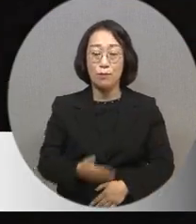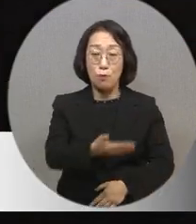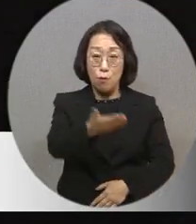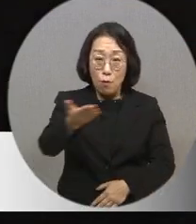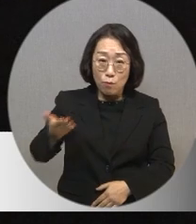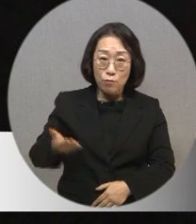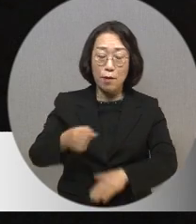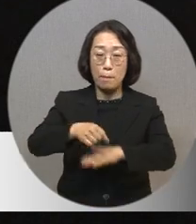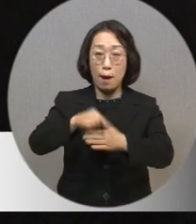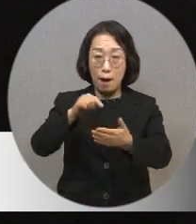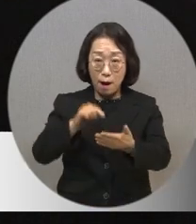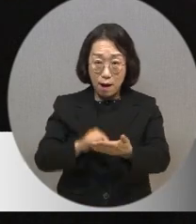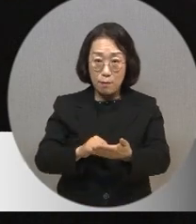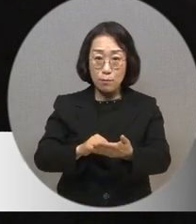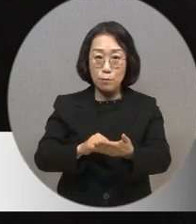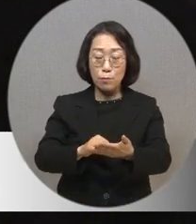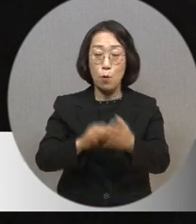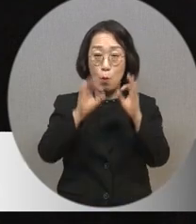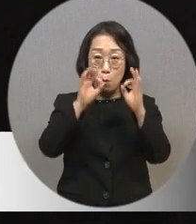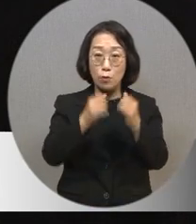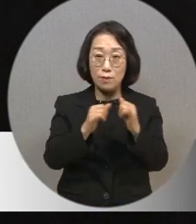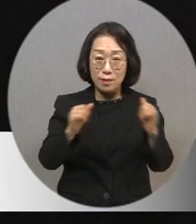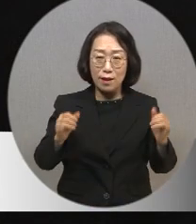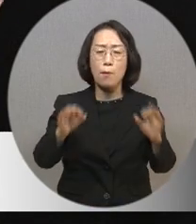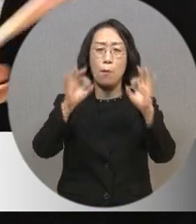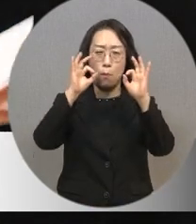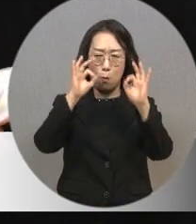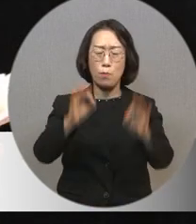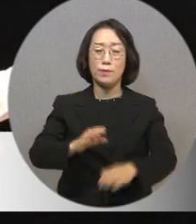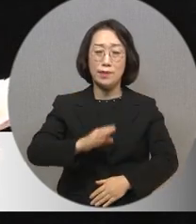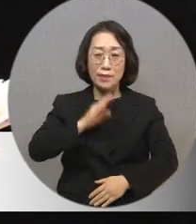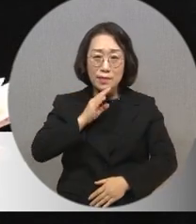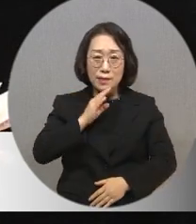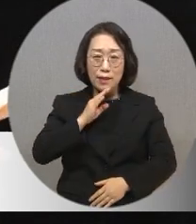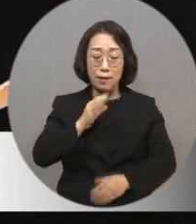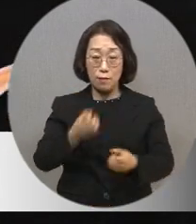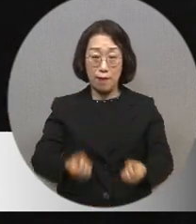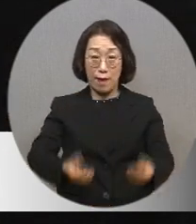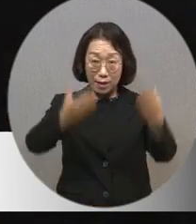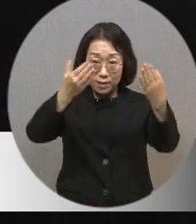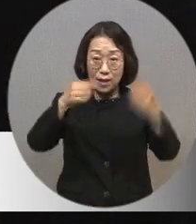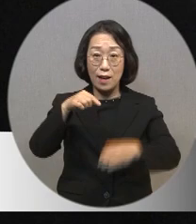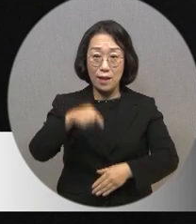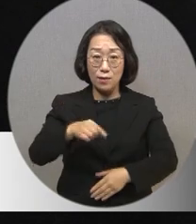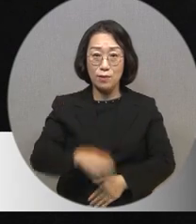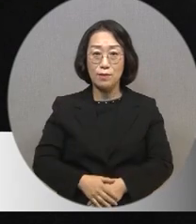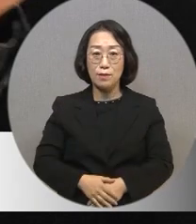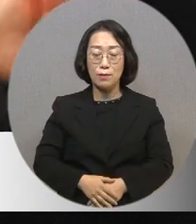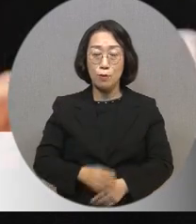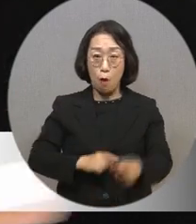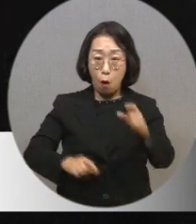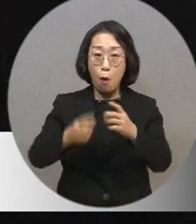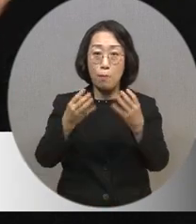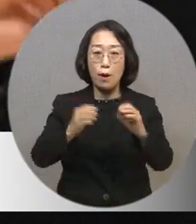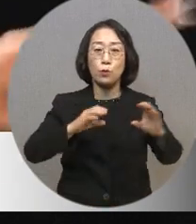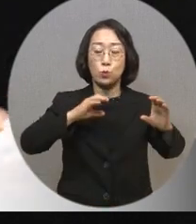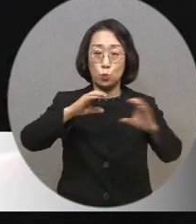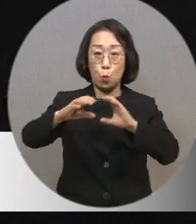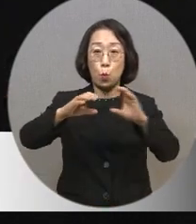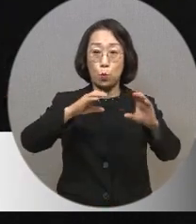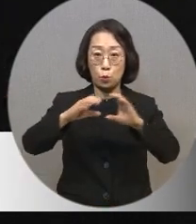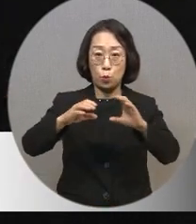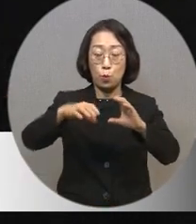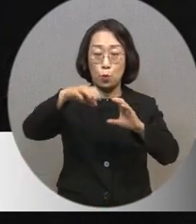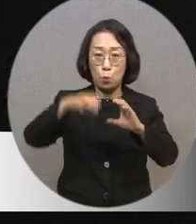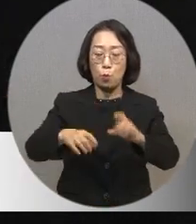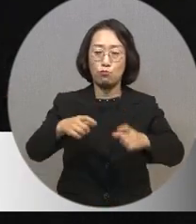마음으로 세상을 읽는 참 봄이구만요. 이러한 행사는 정말 더 많은 소통하는